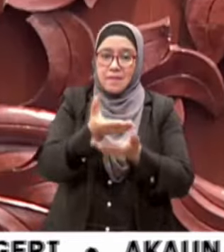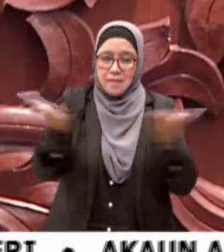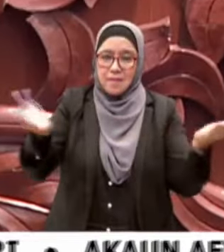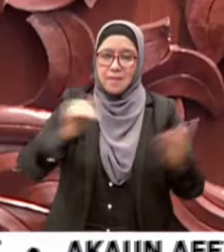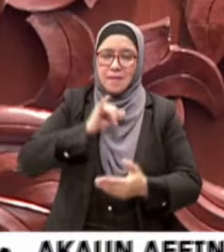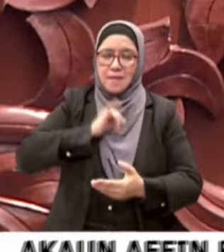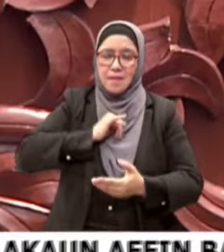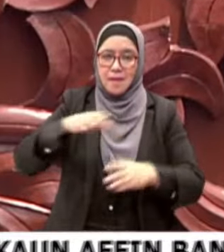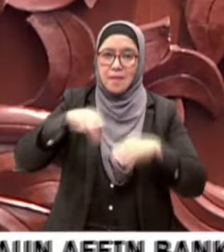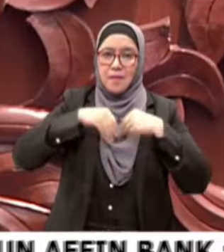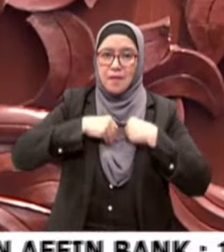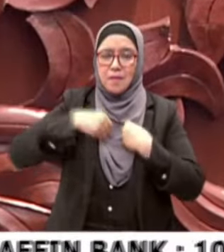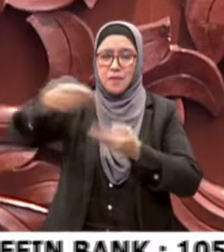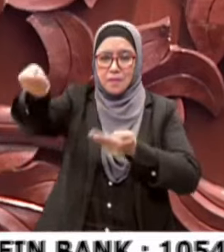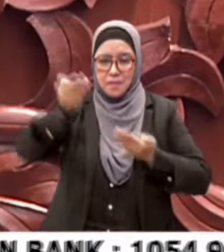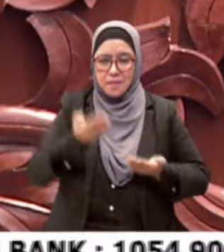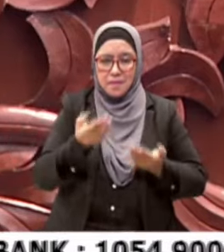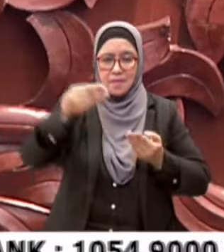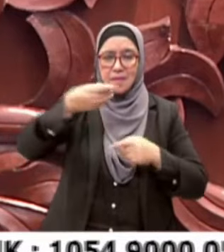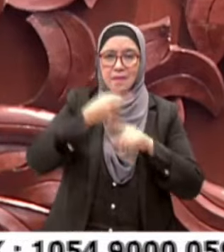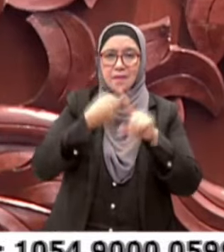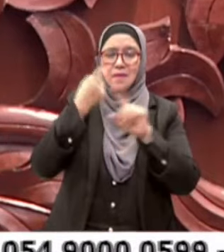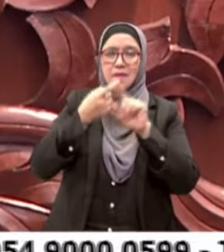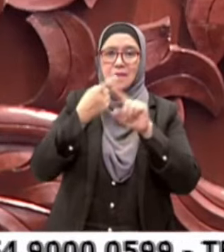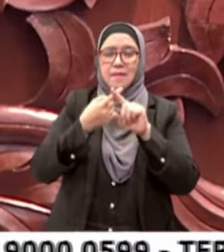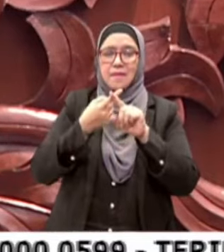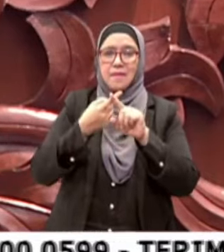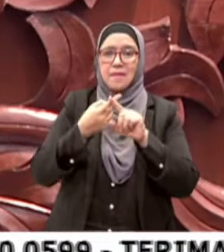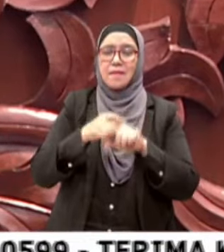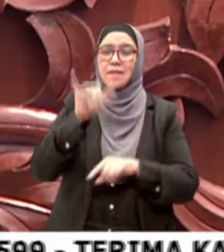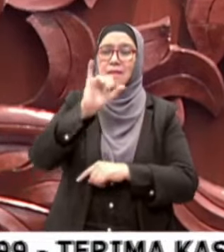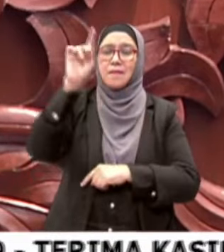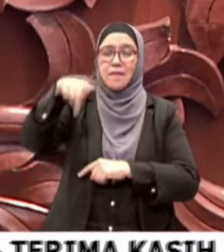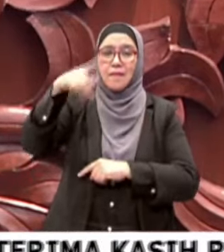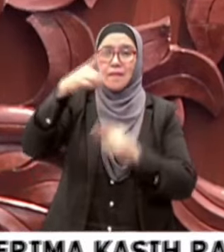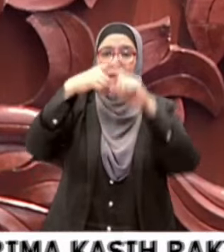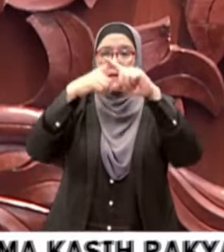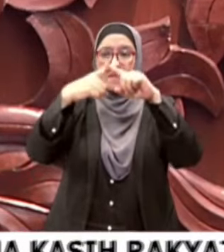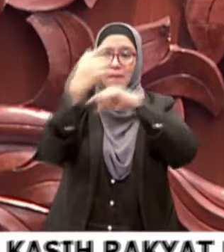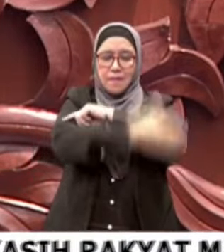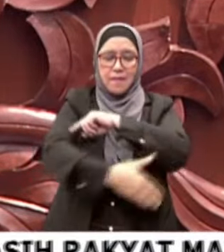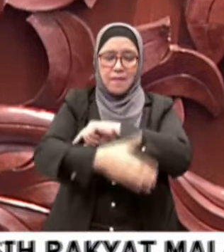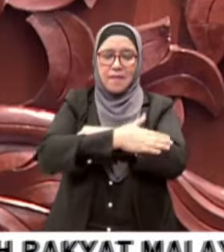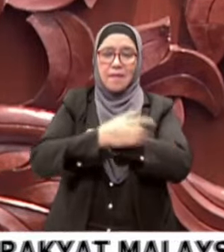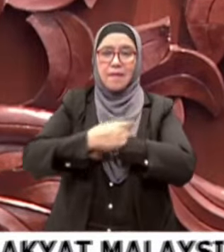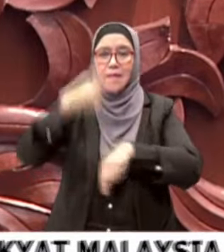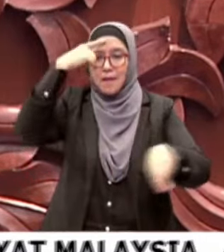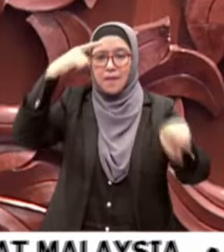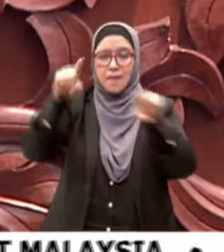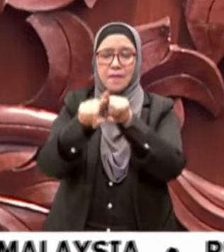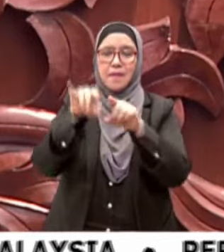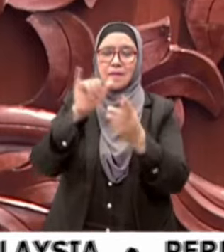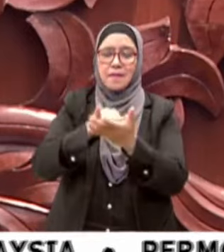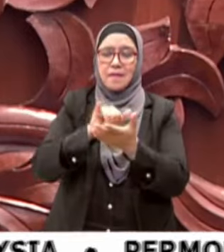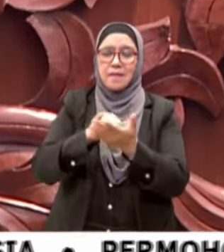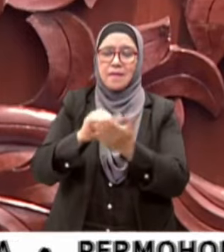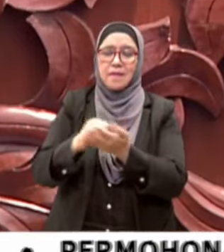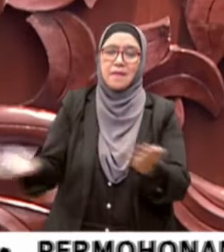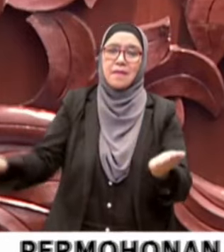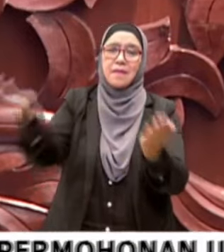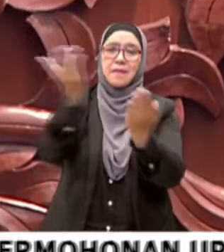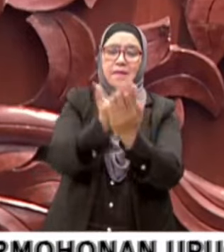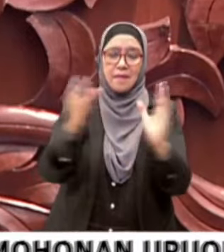dewan negara yang menyatakan persetujuan dewan itu kepada Raw undang-undang yang telah diluluskan oleh dewan rakyat dalam